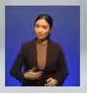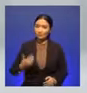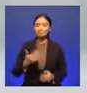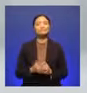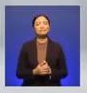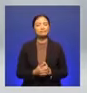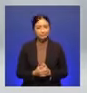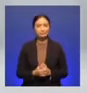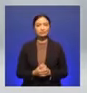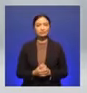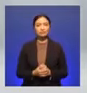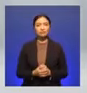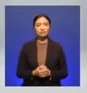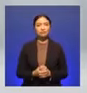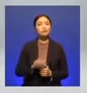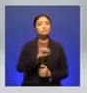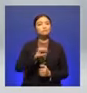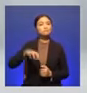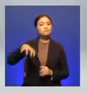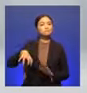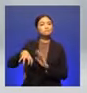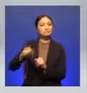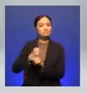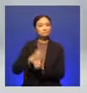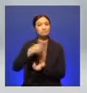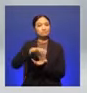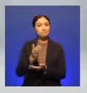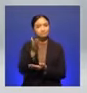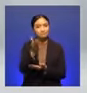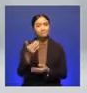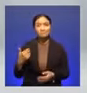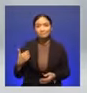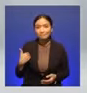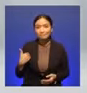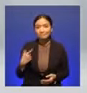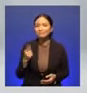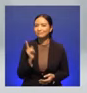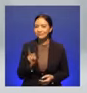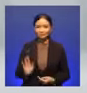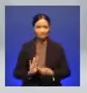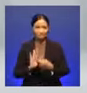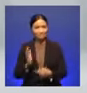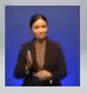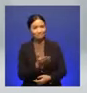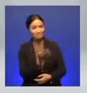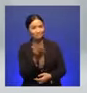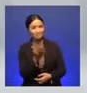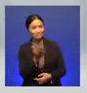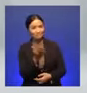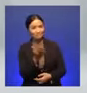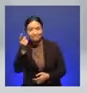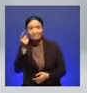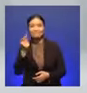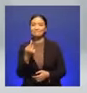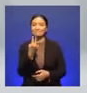ฉะนั้นงานในภาพรวมของสสส.ที่กำลังจะนำเสนอต่อไปนี้ก็คงจะเป็นตัวอย่างให้ท่านได้เข้าใจถึงรูป